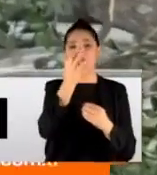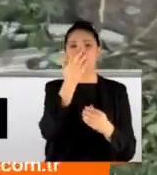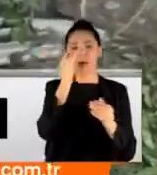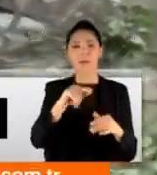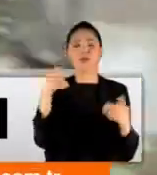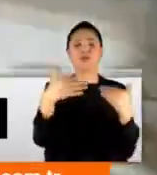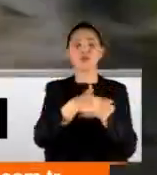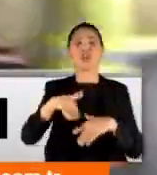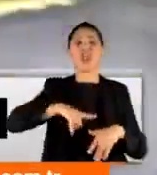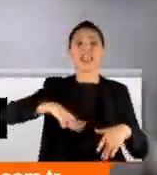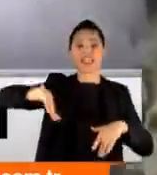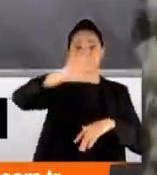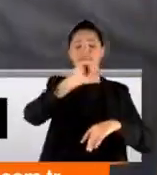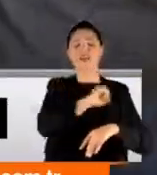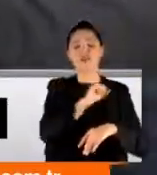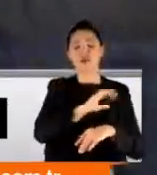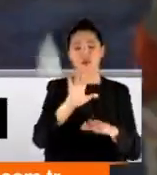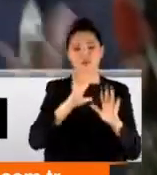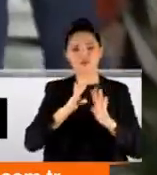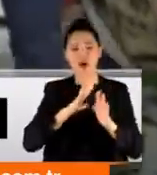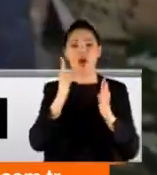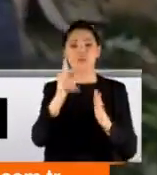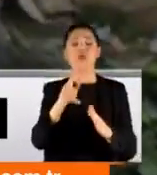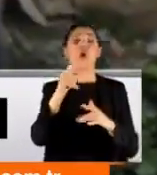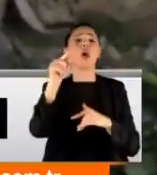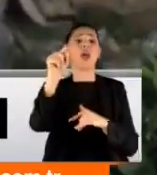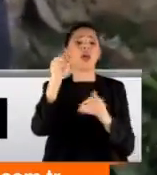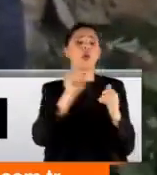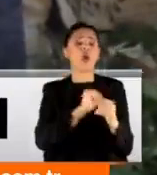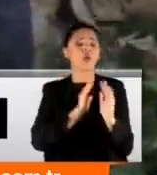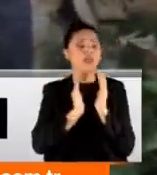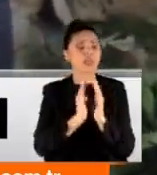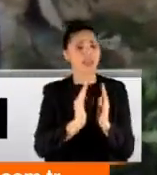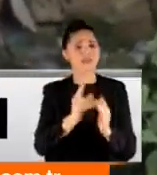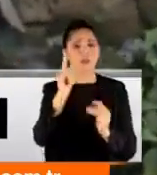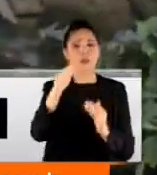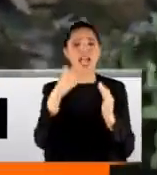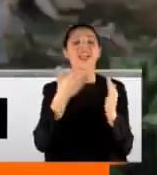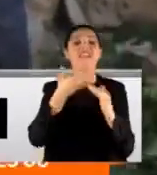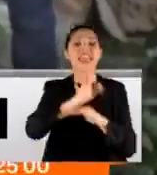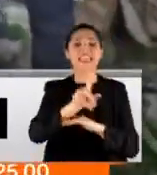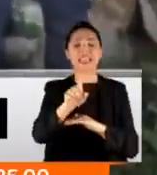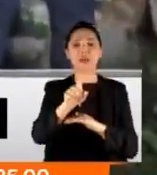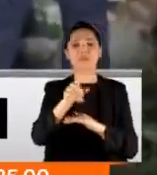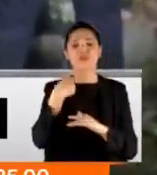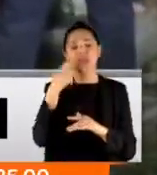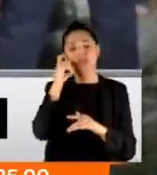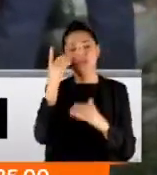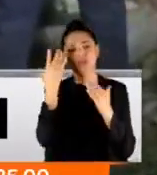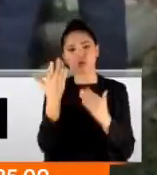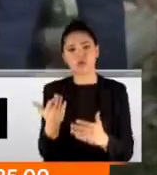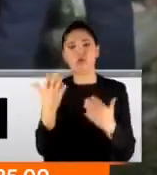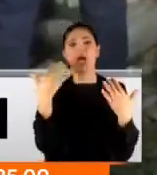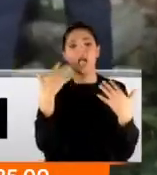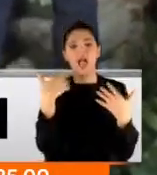geceyi İzmirliler elbette korku içinde geçirecekler. Hala o korkuları devam ediyor ve eve girmeyecekleri gibi görünüyor. Neyse ki